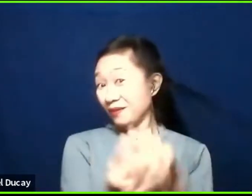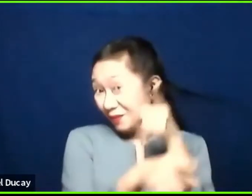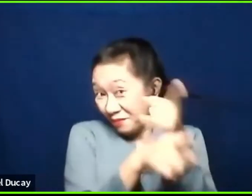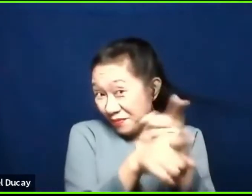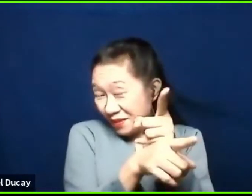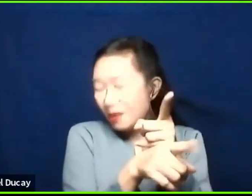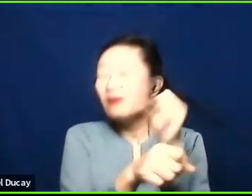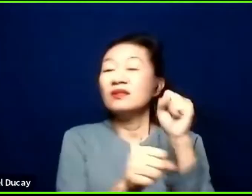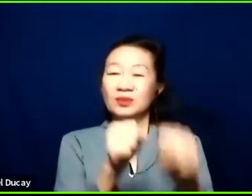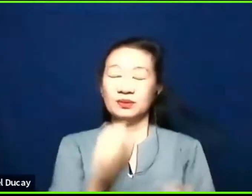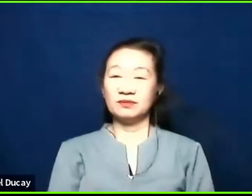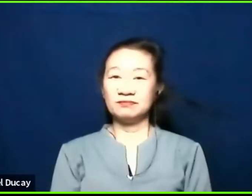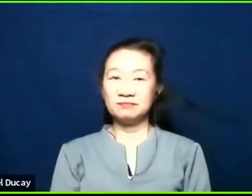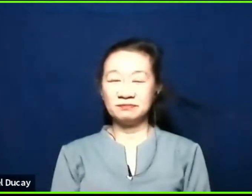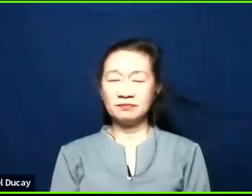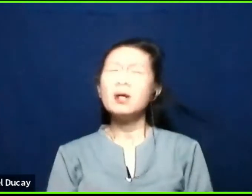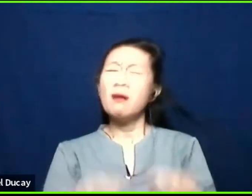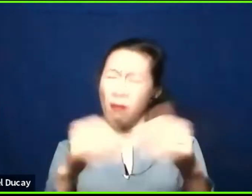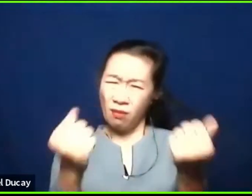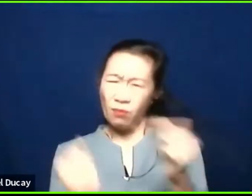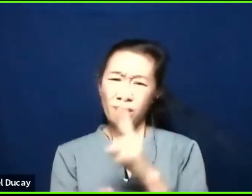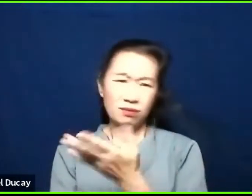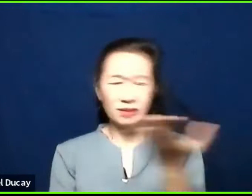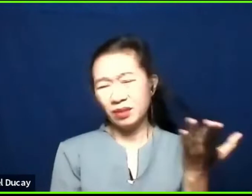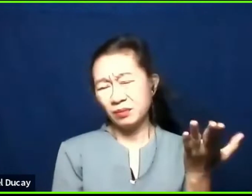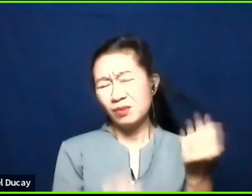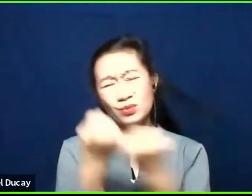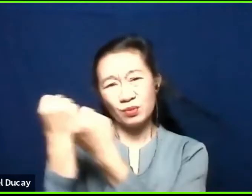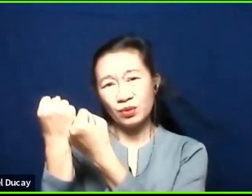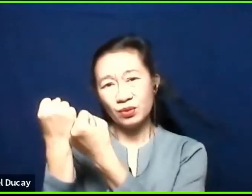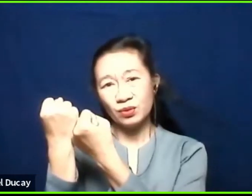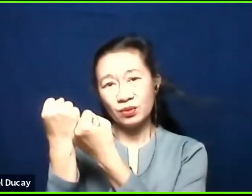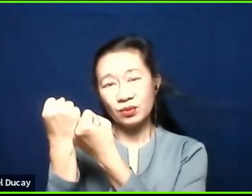So, paano sila support